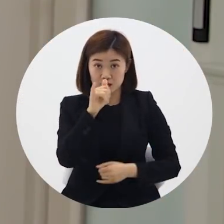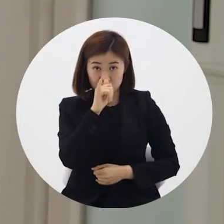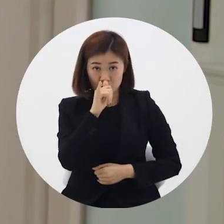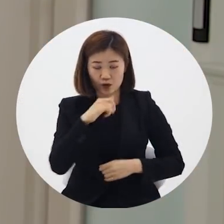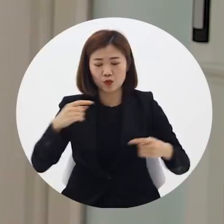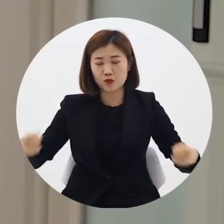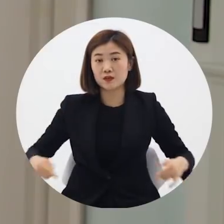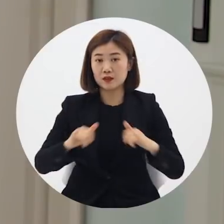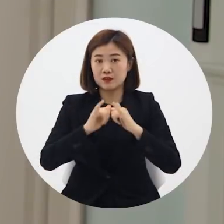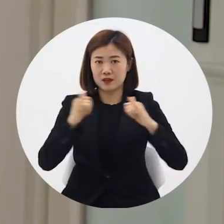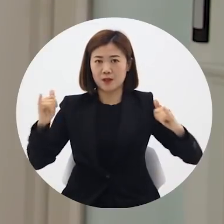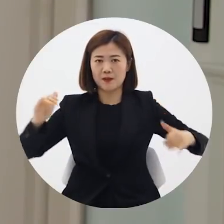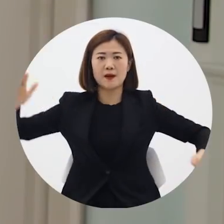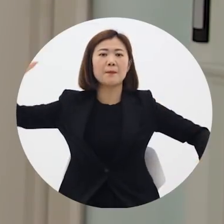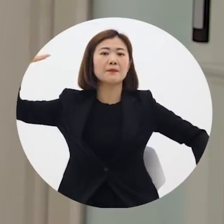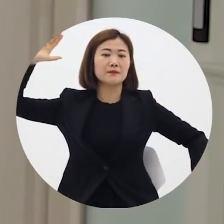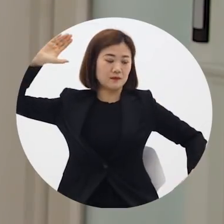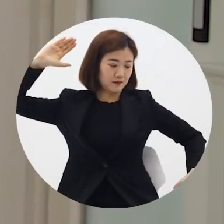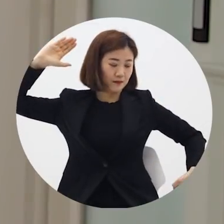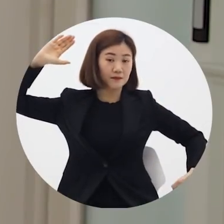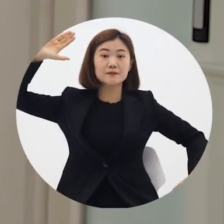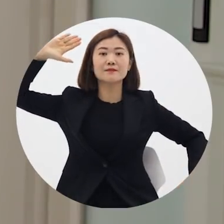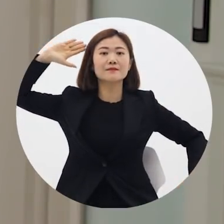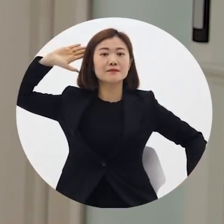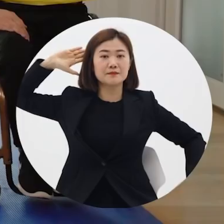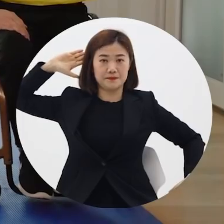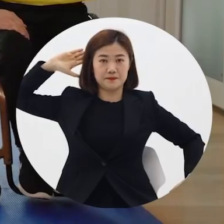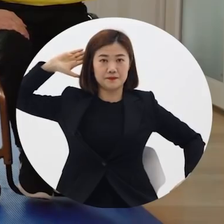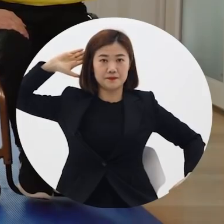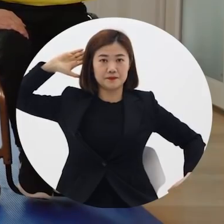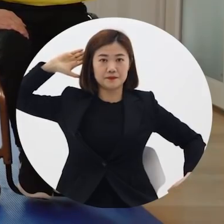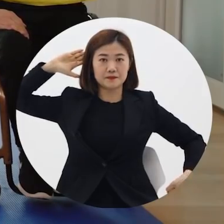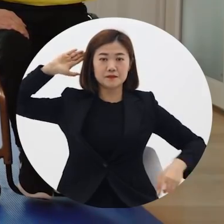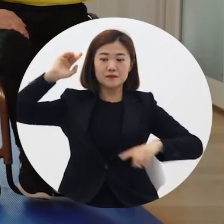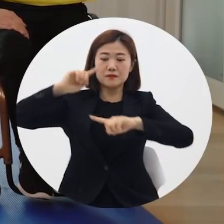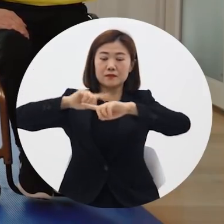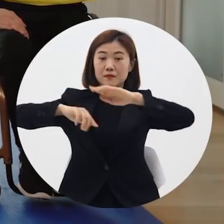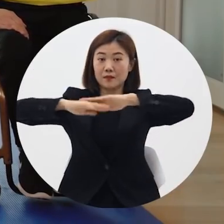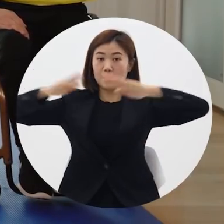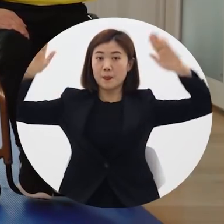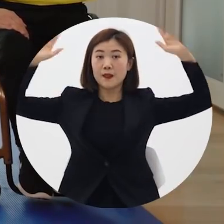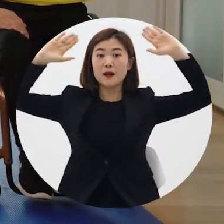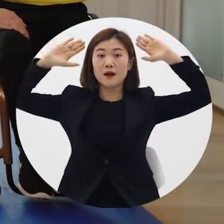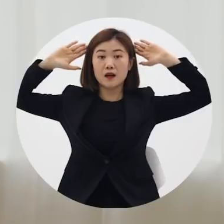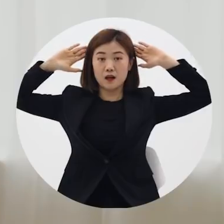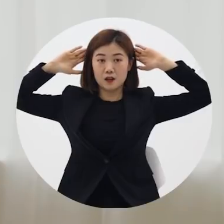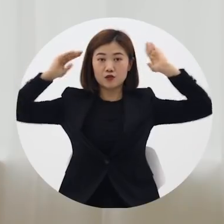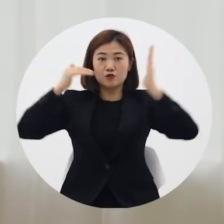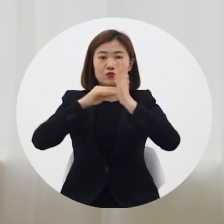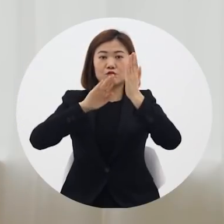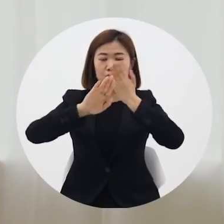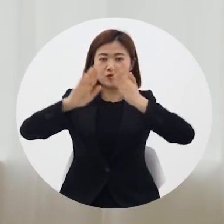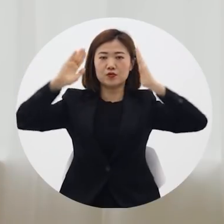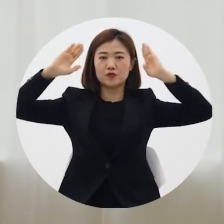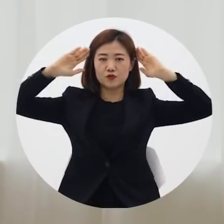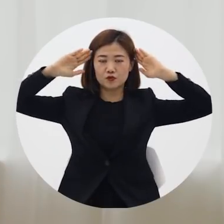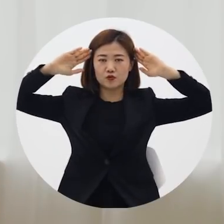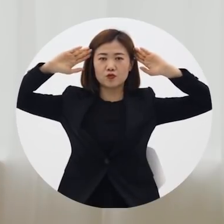휠체어 타신 분들은 양팔을 다 안으로 주셔도 됩니다. 팔을 구부린 상태에서 팔을 뒤로